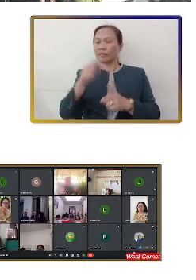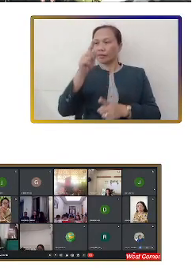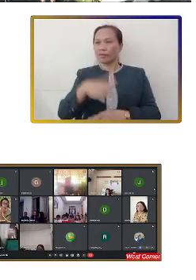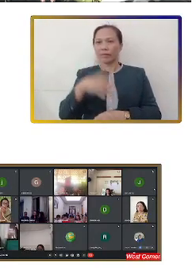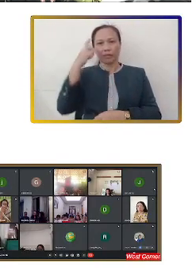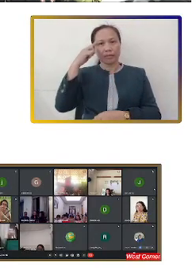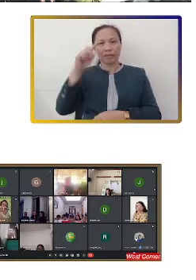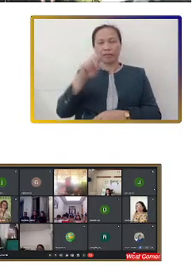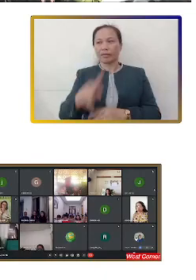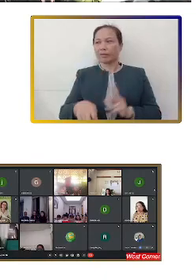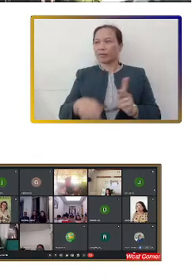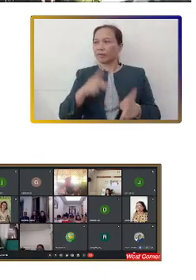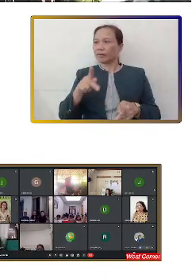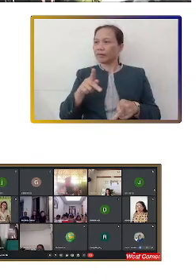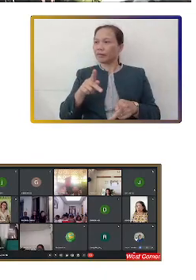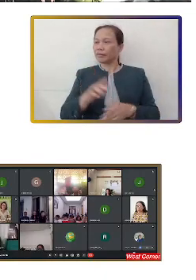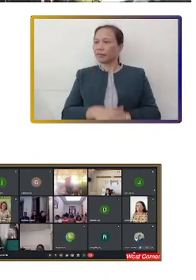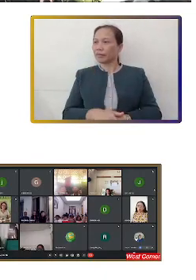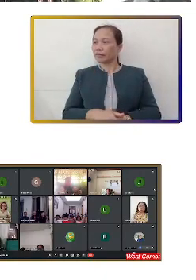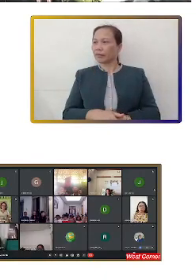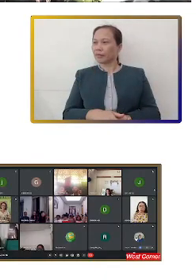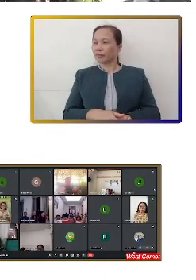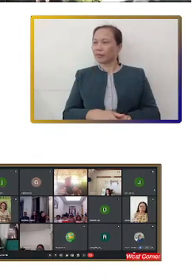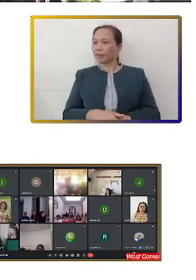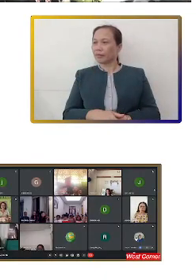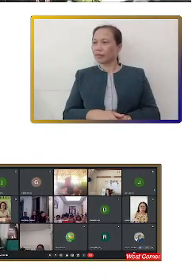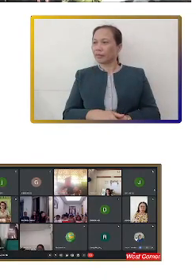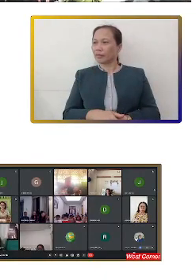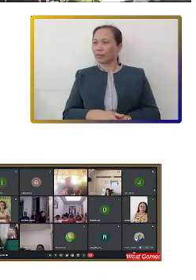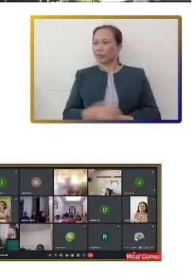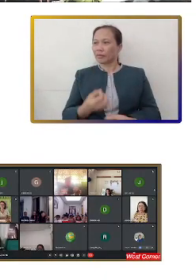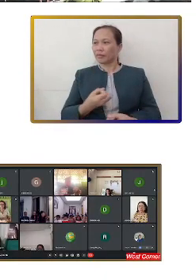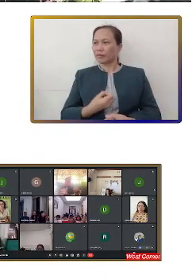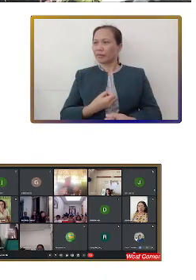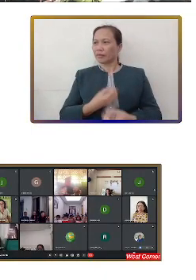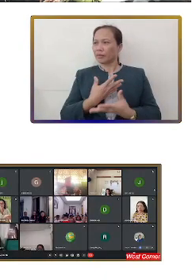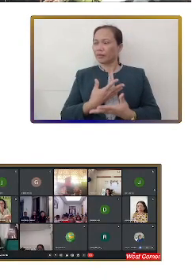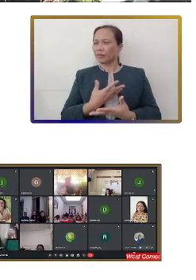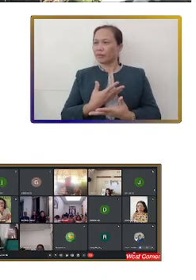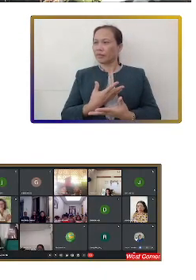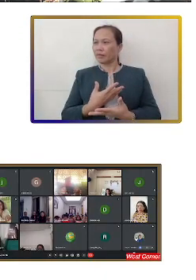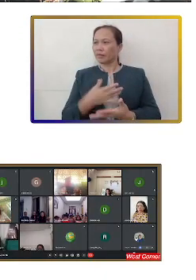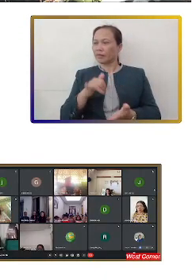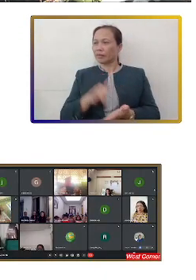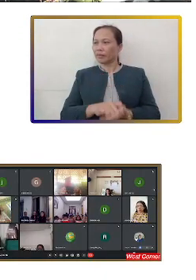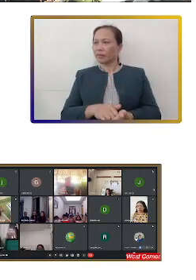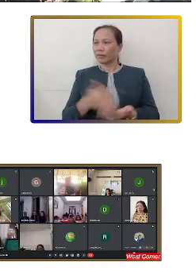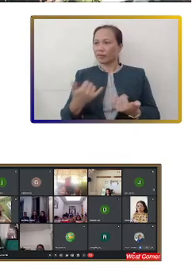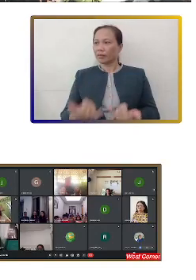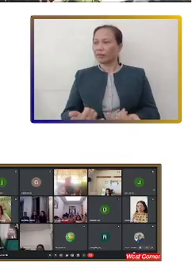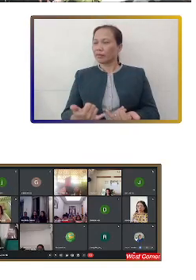Nakuha niyo po yan? I mean, nakakatakot mga kapatid, kasi alam niyo po ngayon,